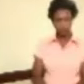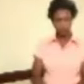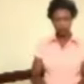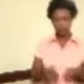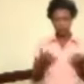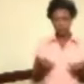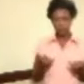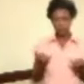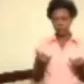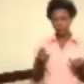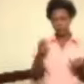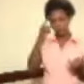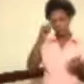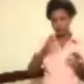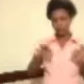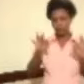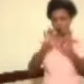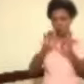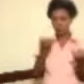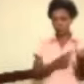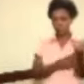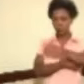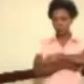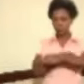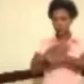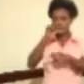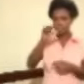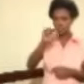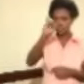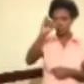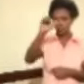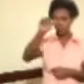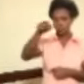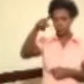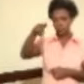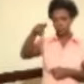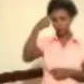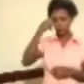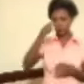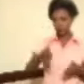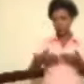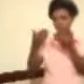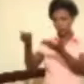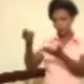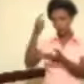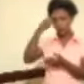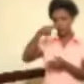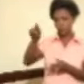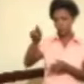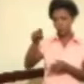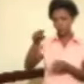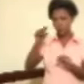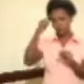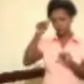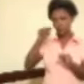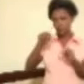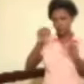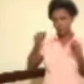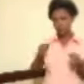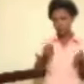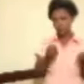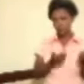donc qui est tout à fait spéciale, je dis à que JIAP a porté pour nous. Nous songeons que JIAP, c'est groupe intervention dans les affaires